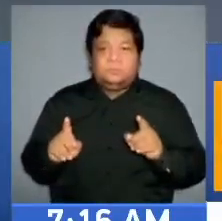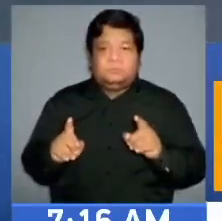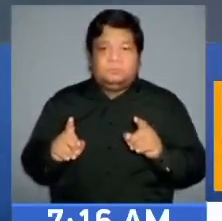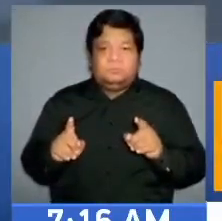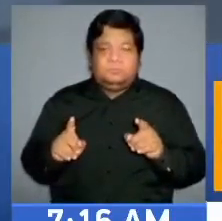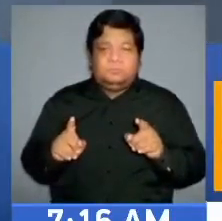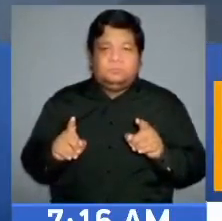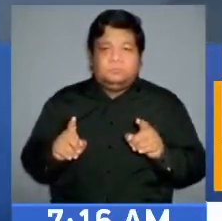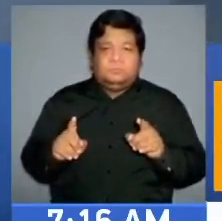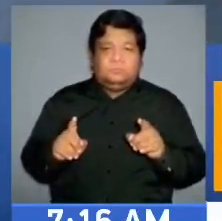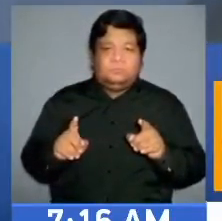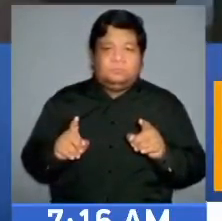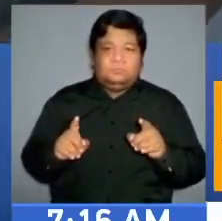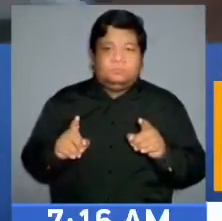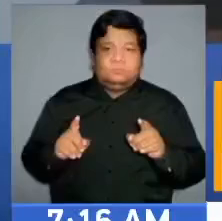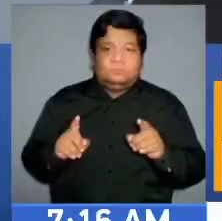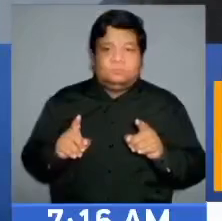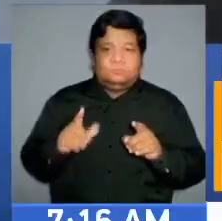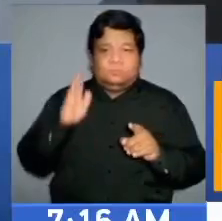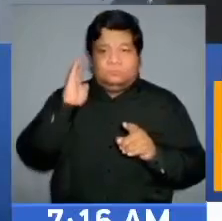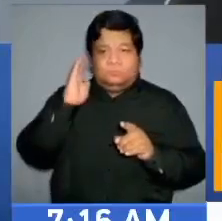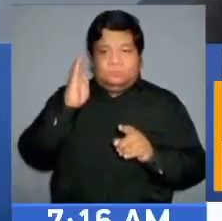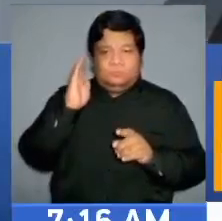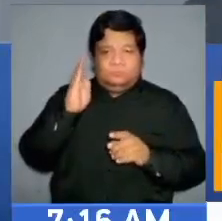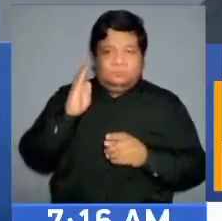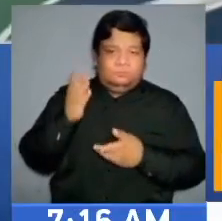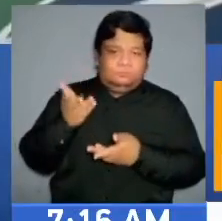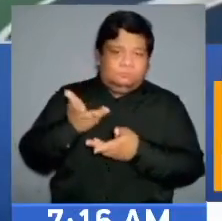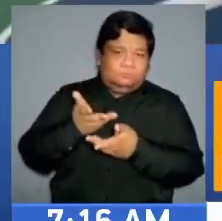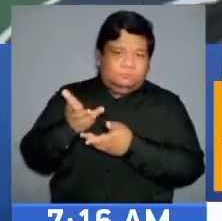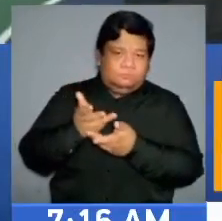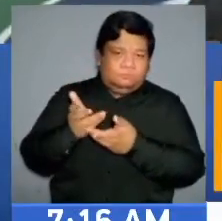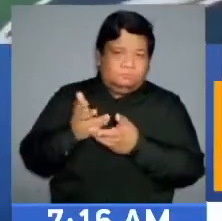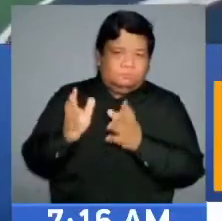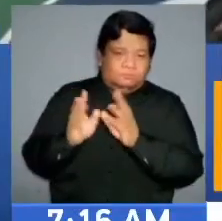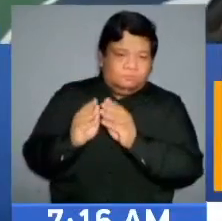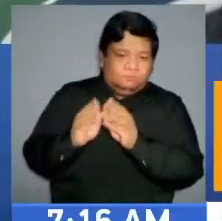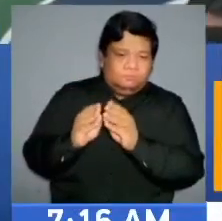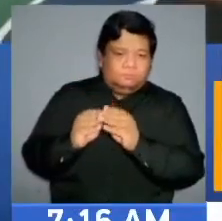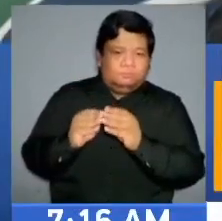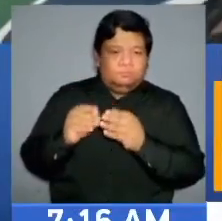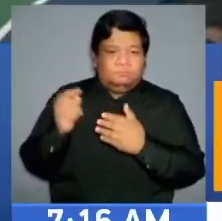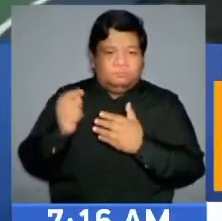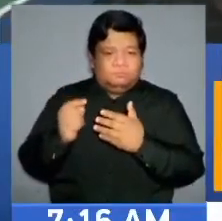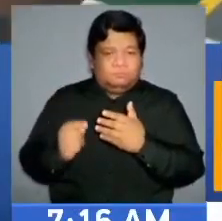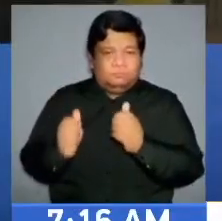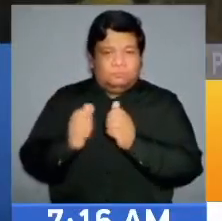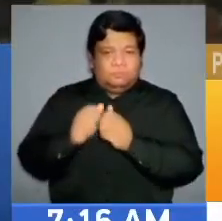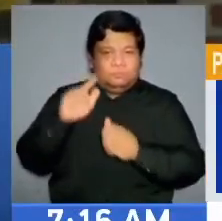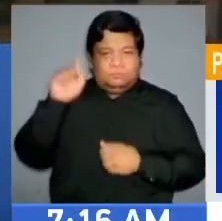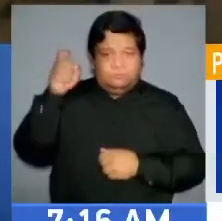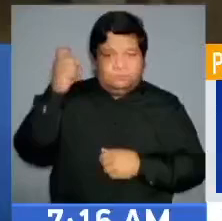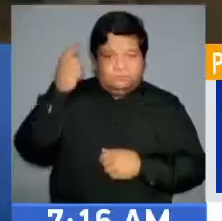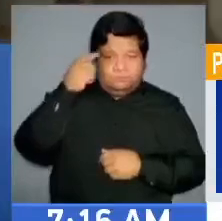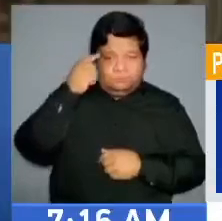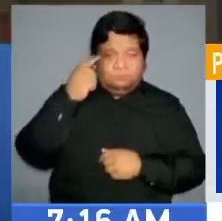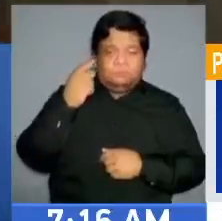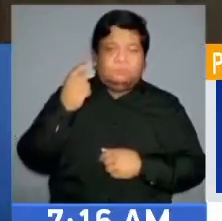magkikipag-meeting kami, no? Magkikipag-pulong kaming mga iba't ibang ahensya ng pamahalaan. Mm-hmm. Kasama na yung